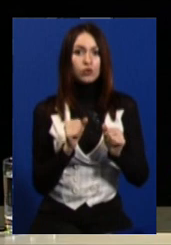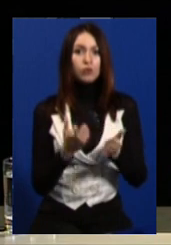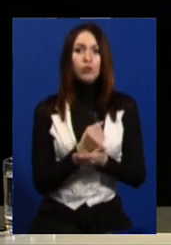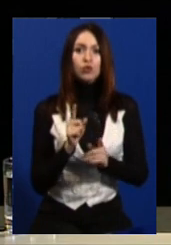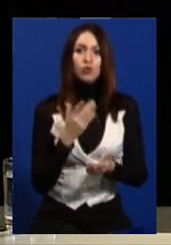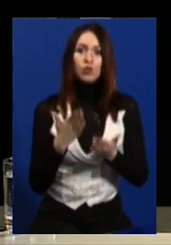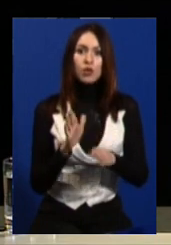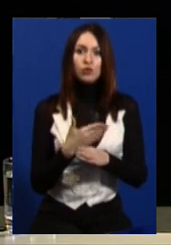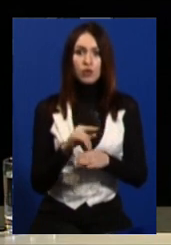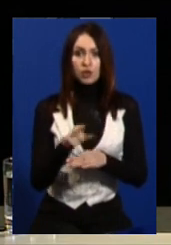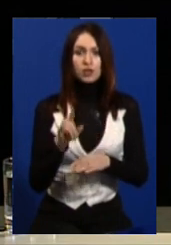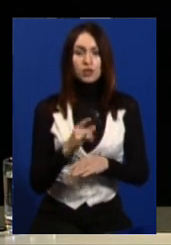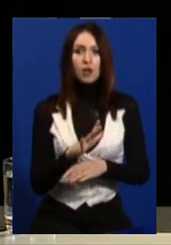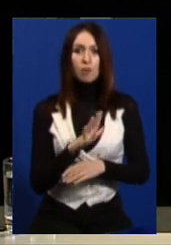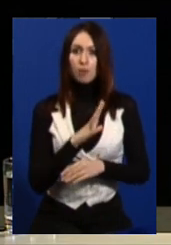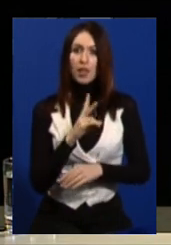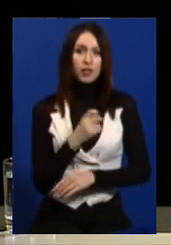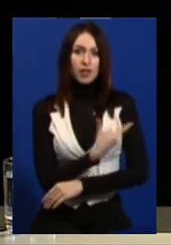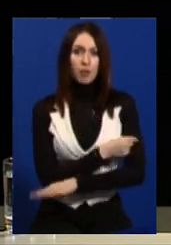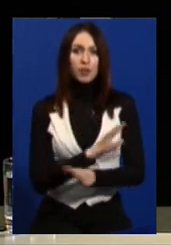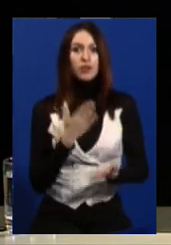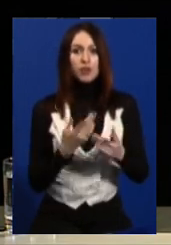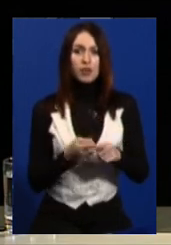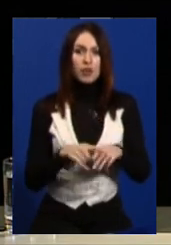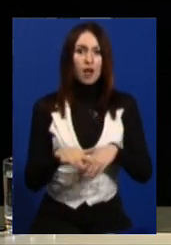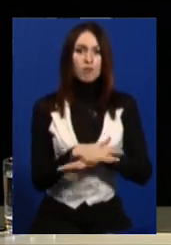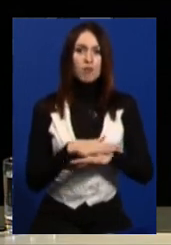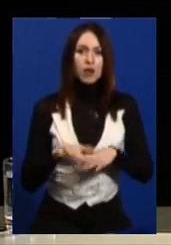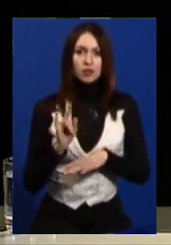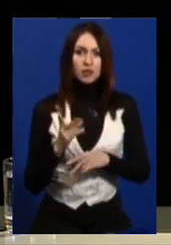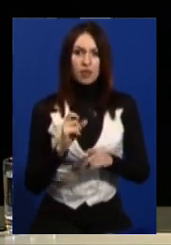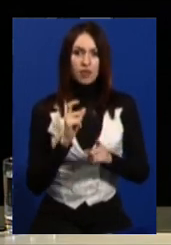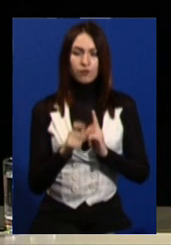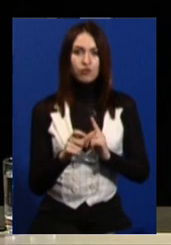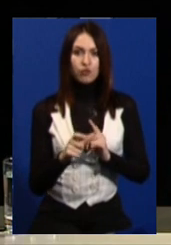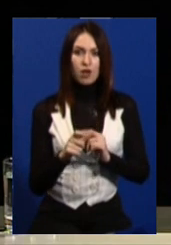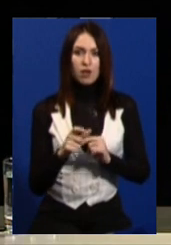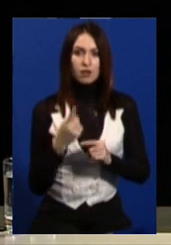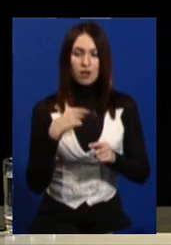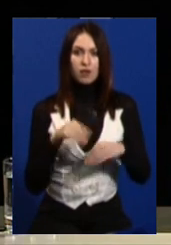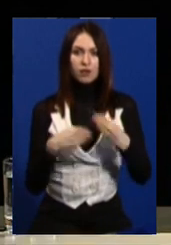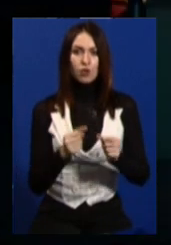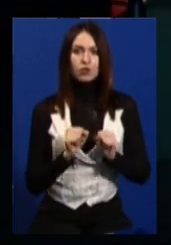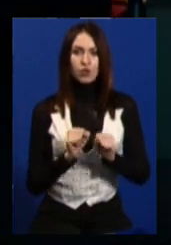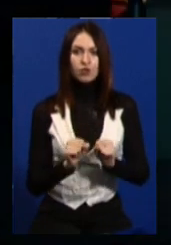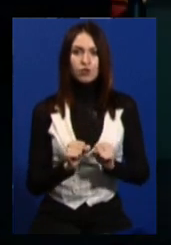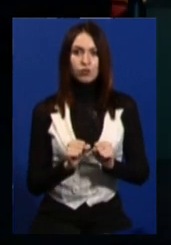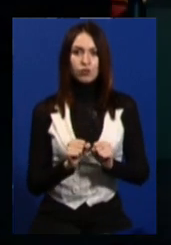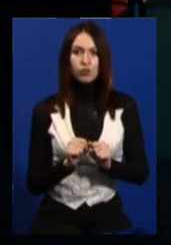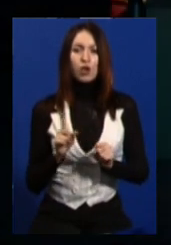Получается, что или часть этих детей были не привиты, или такая масса детей не отвечает на вакцинации выработкой защиты. Что